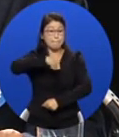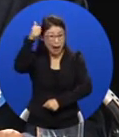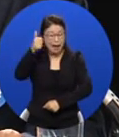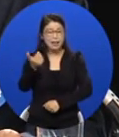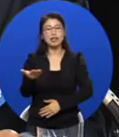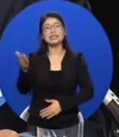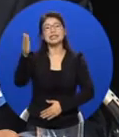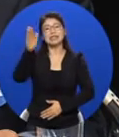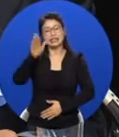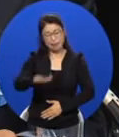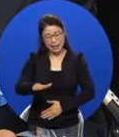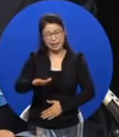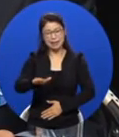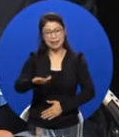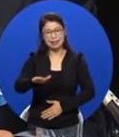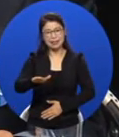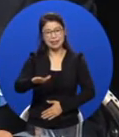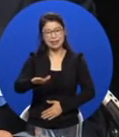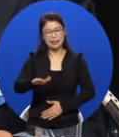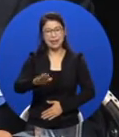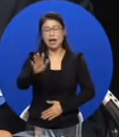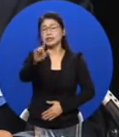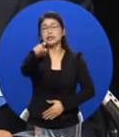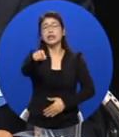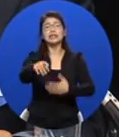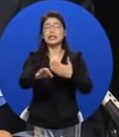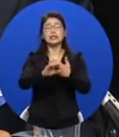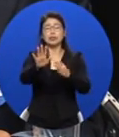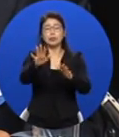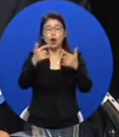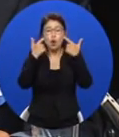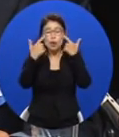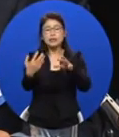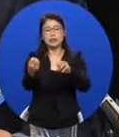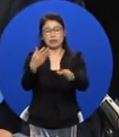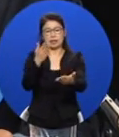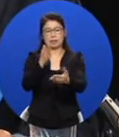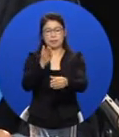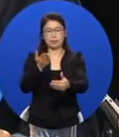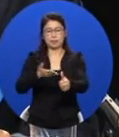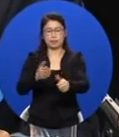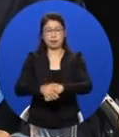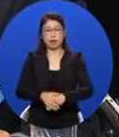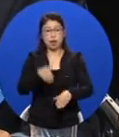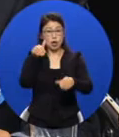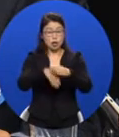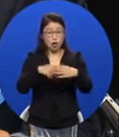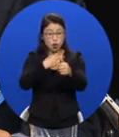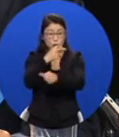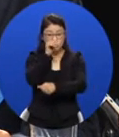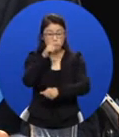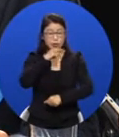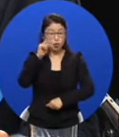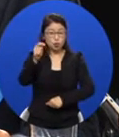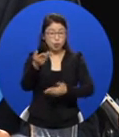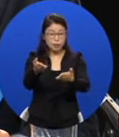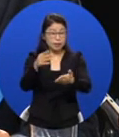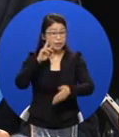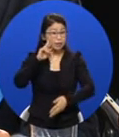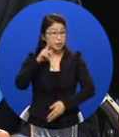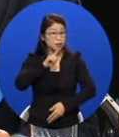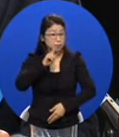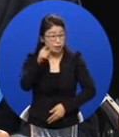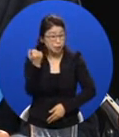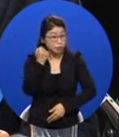아시지 않습니까? 당선됐지만 잠깐만요. 그럼 선관위 얘기가 잠깐만 틀리다는 얘기입니까? 선관위 그렇게 역시 네, 불복하고